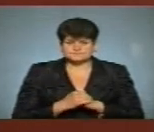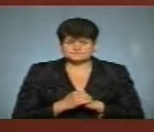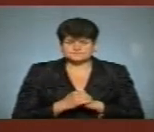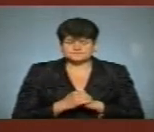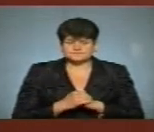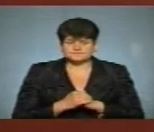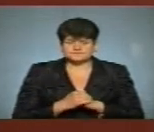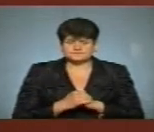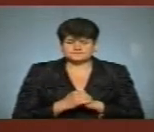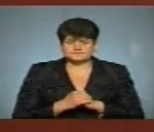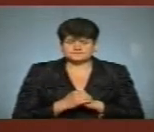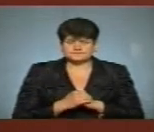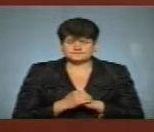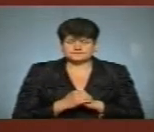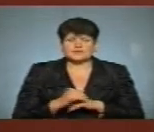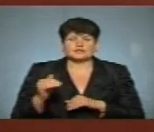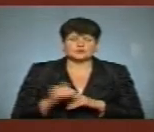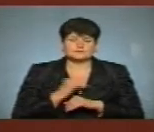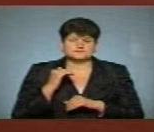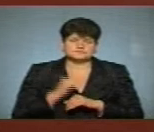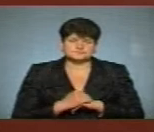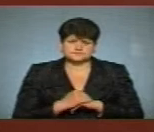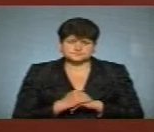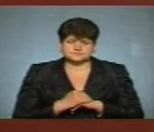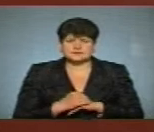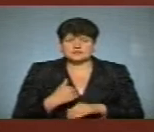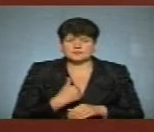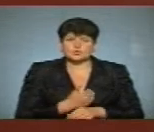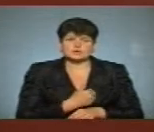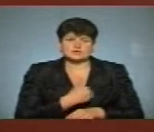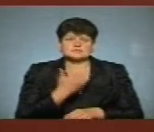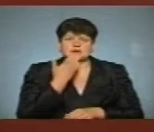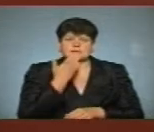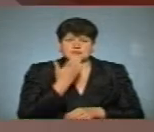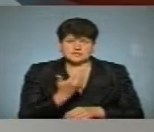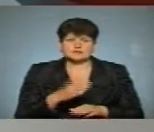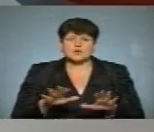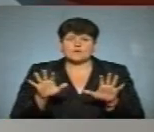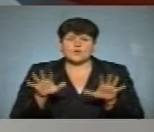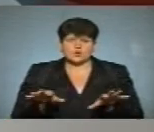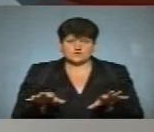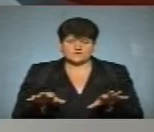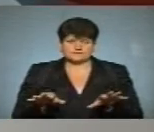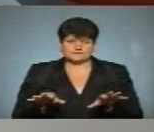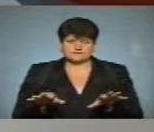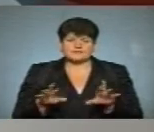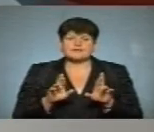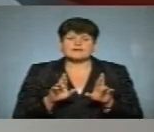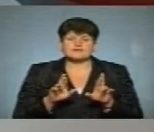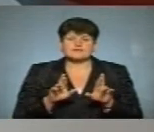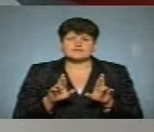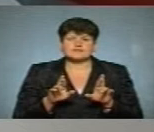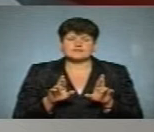Алло. Добрий вечір. Добрий вечір. От я би хотіла запитати голови, як